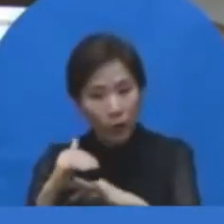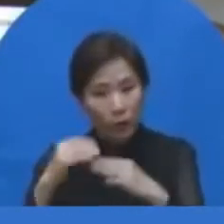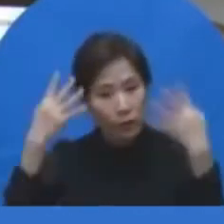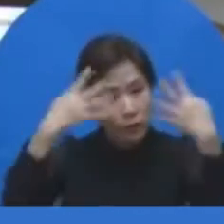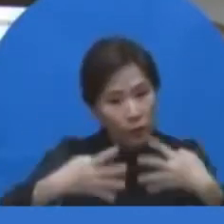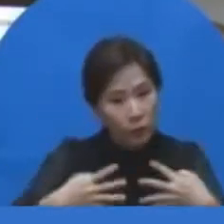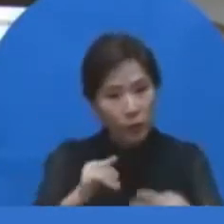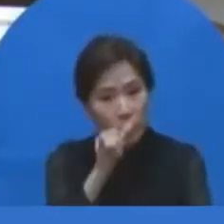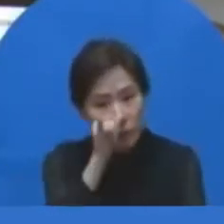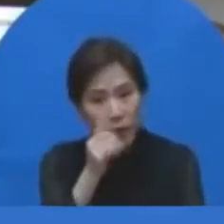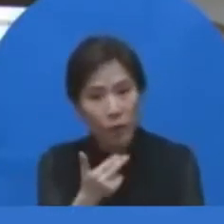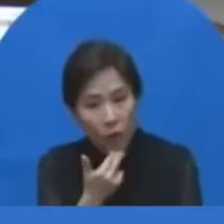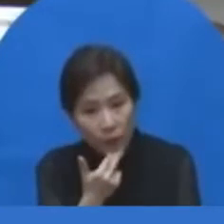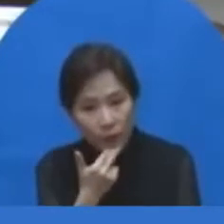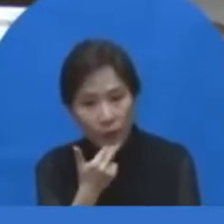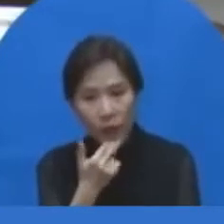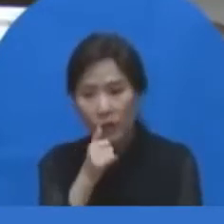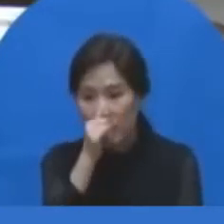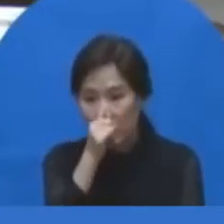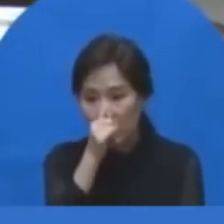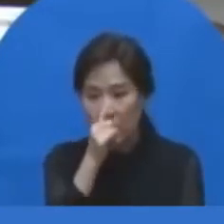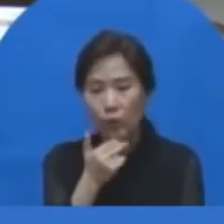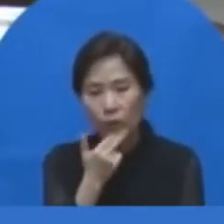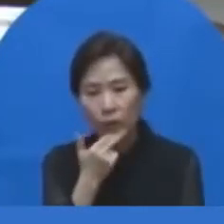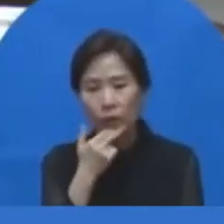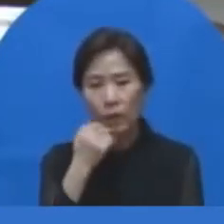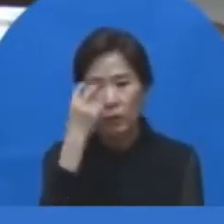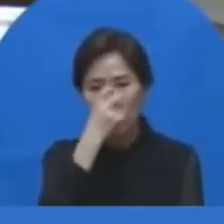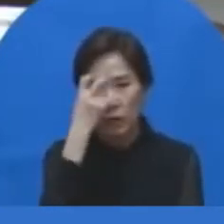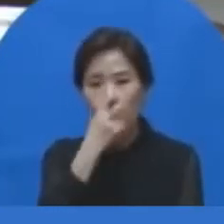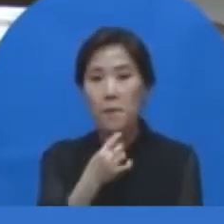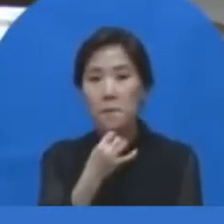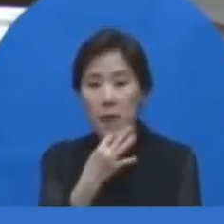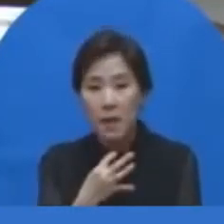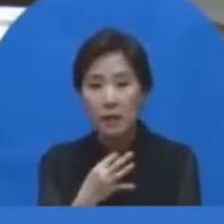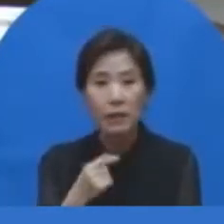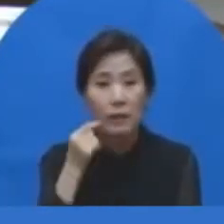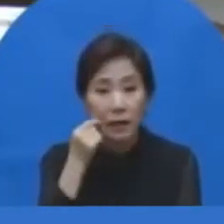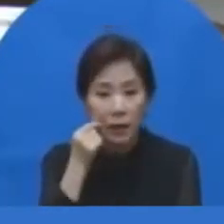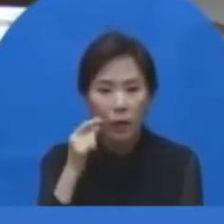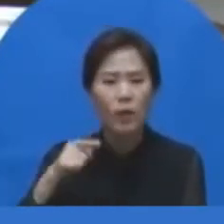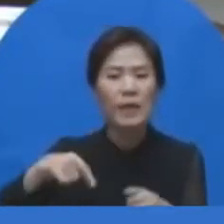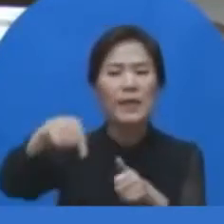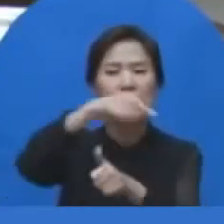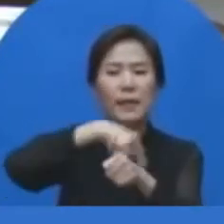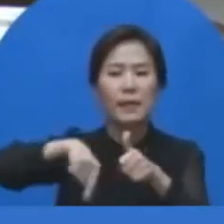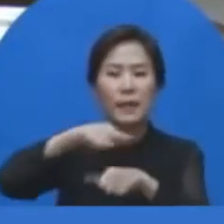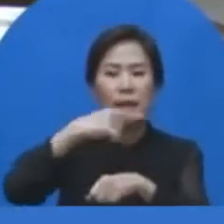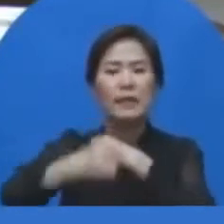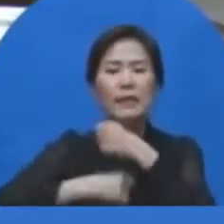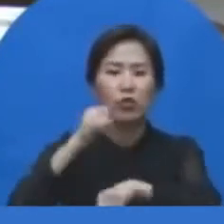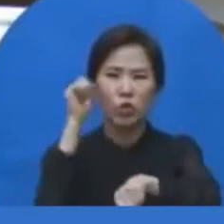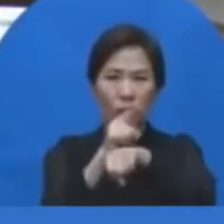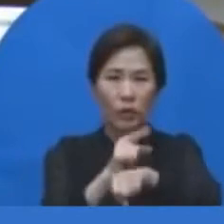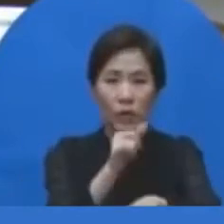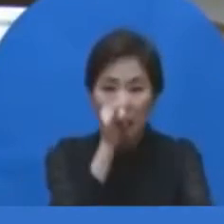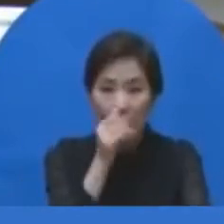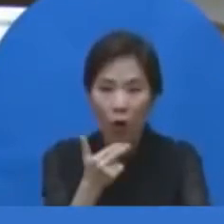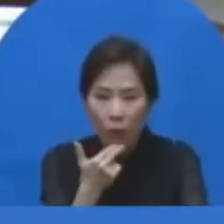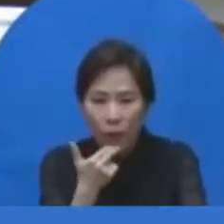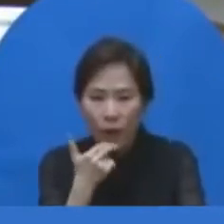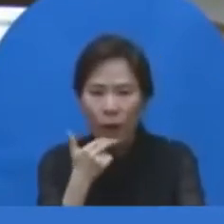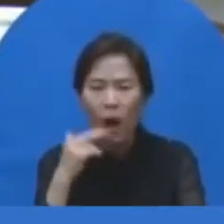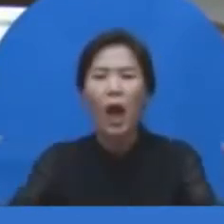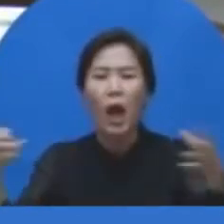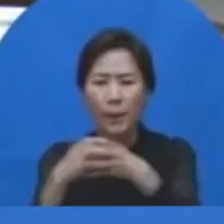하는 사정만 보아서는 아니 되고 실질적으로 자주성에 영향이 있는지 등을 심사할 해야